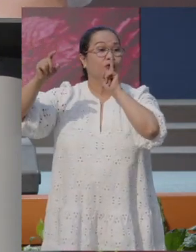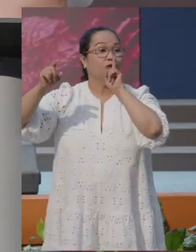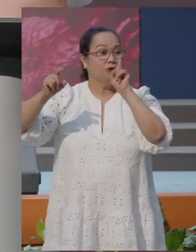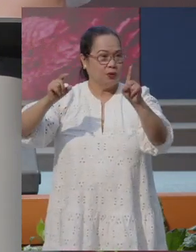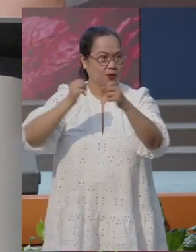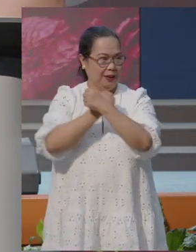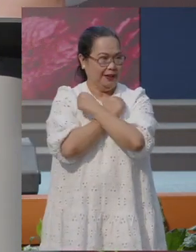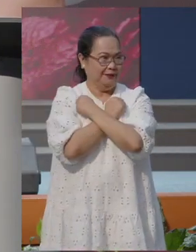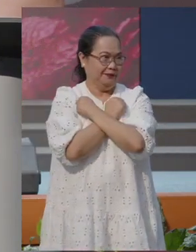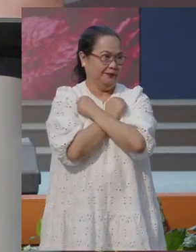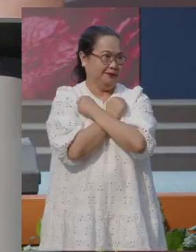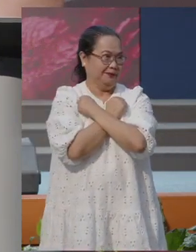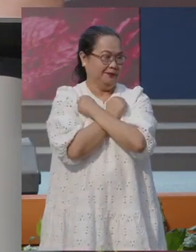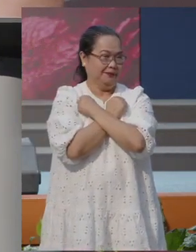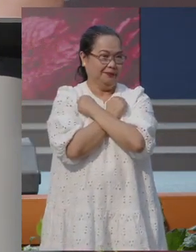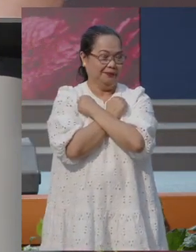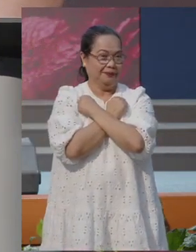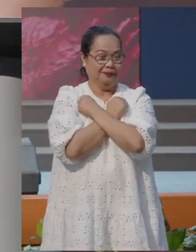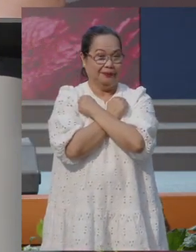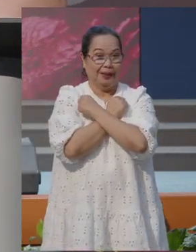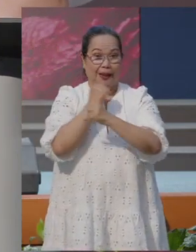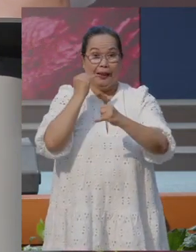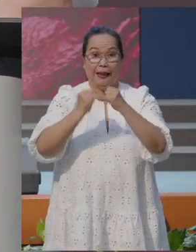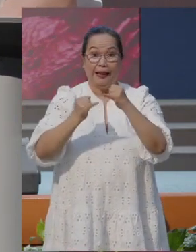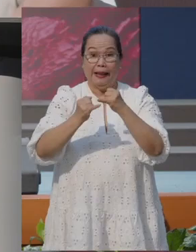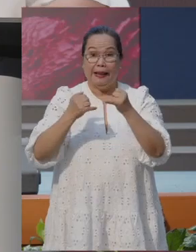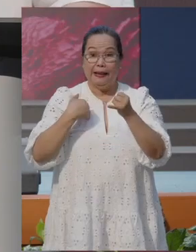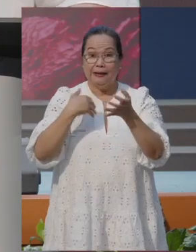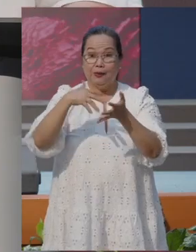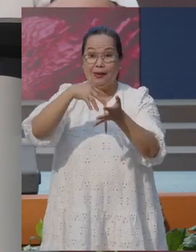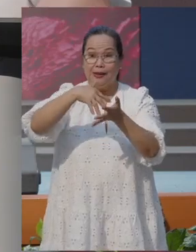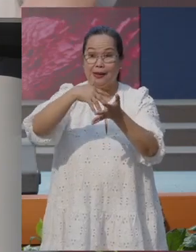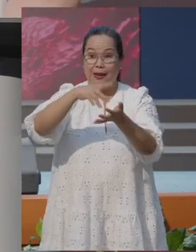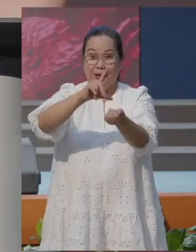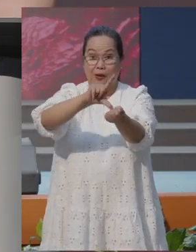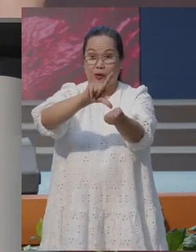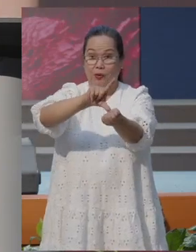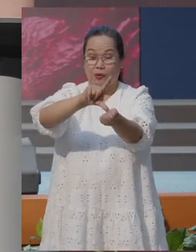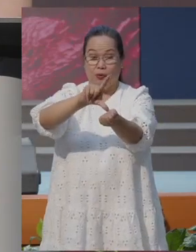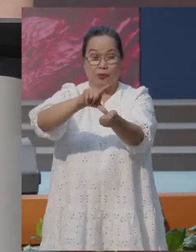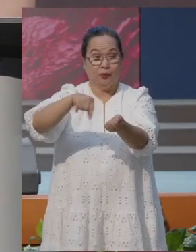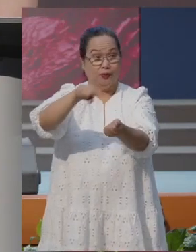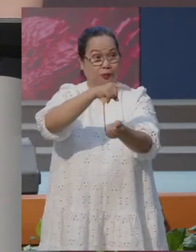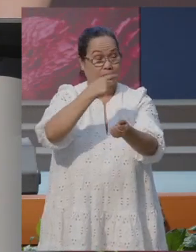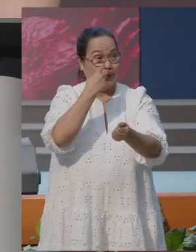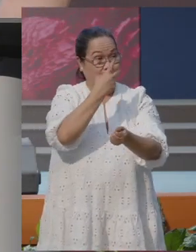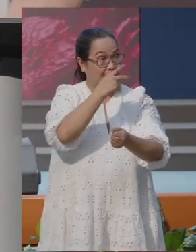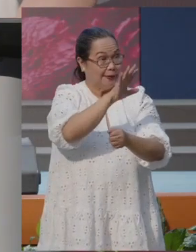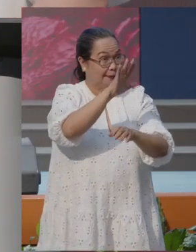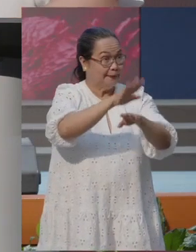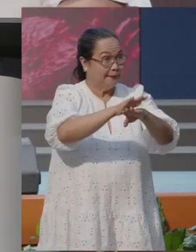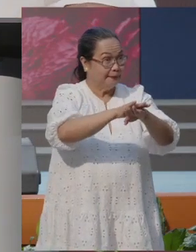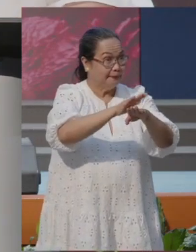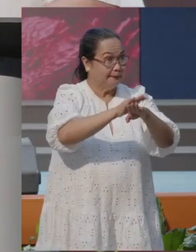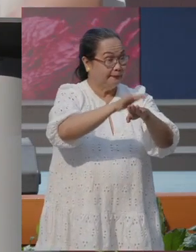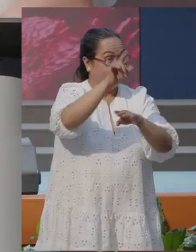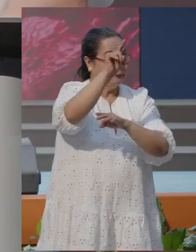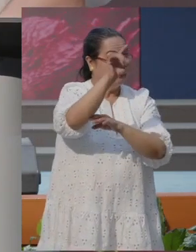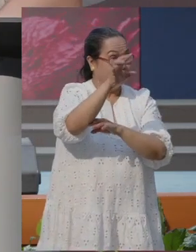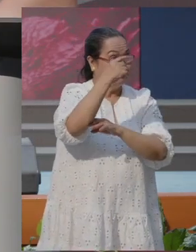na pag-ibig. Nung huli nating pag-aaral sa Luke, nakita natin ang mga babala ng Panginoon sa